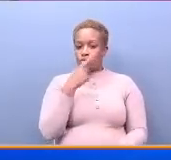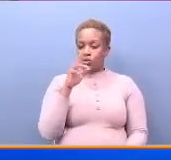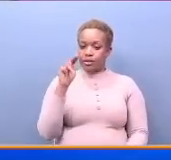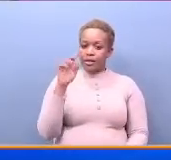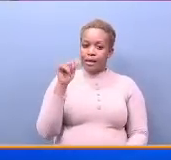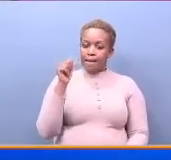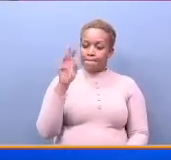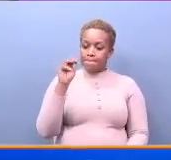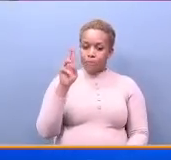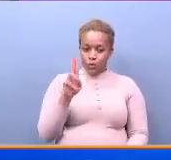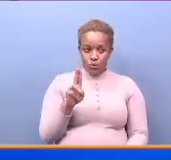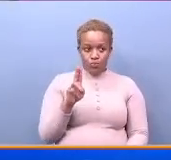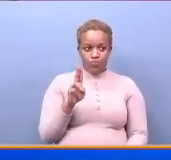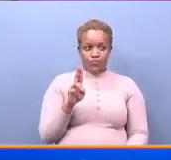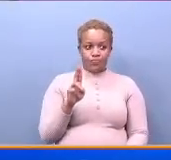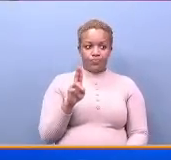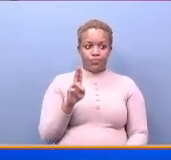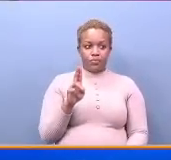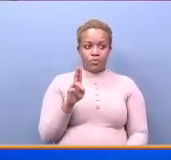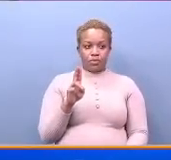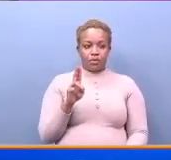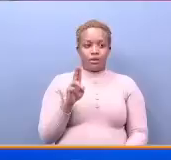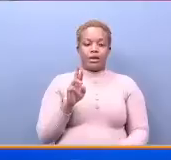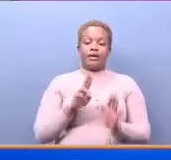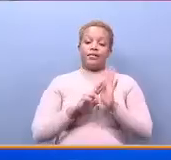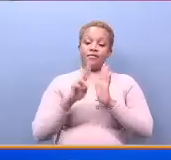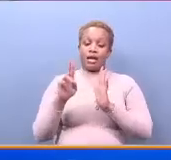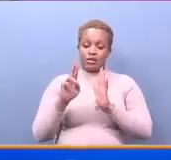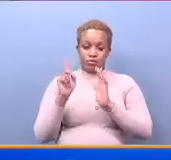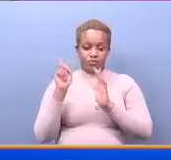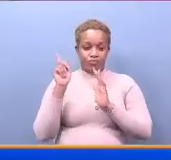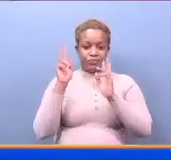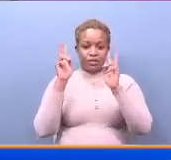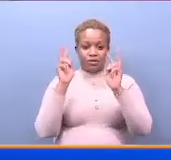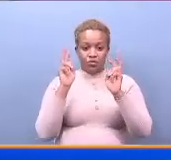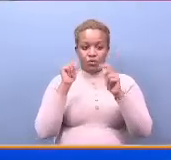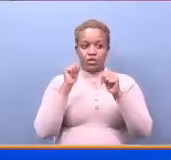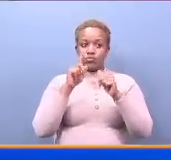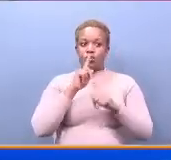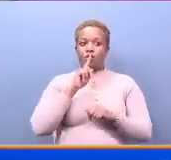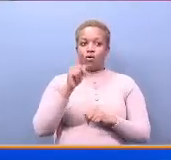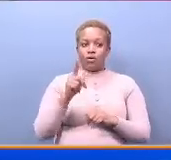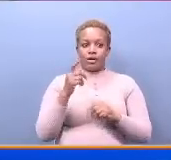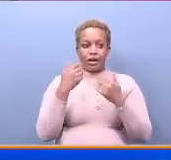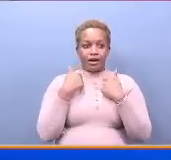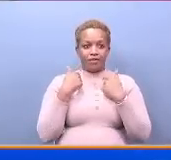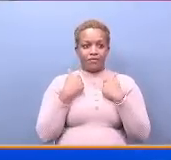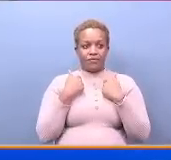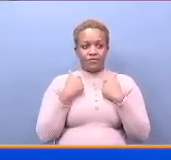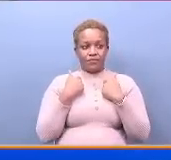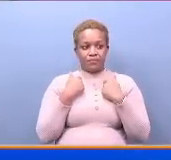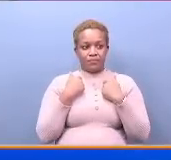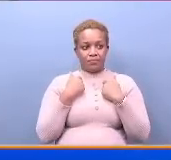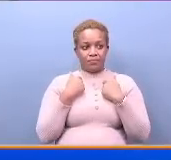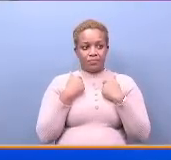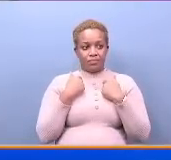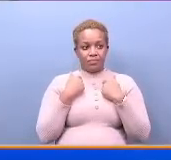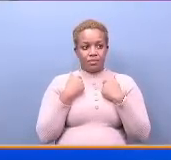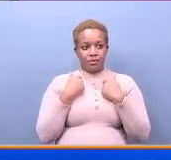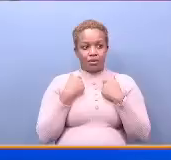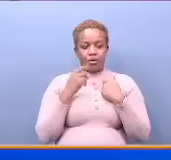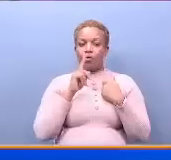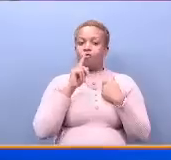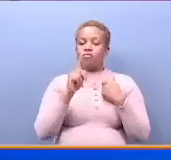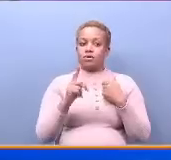Supreme Court inasema hivi, I refer to the above matter in which directions were issued. Naomba uyonyeshe kwa ile kamera. In which directions